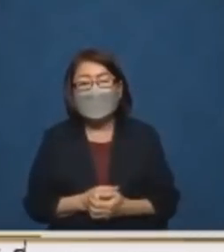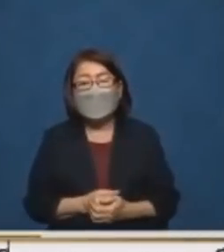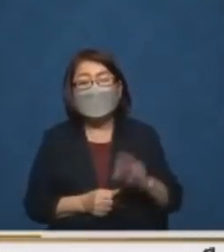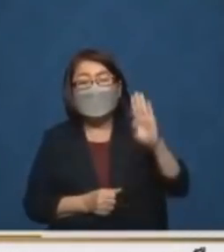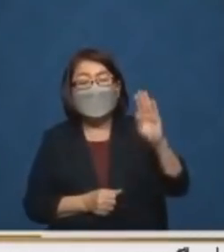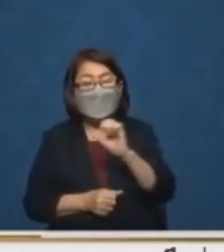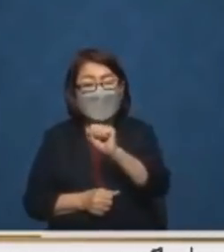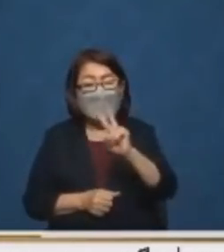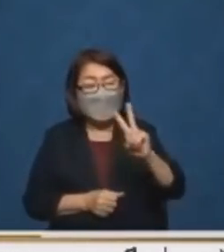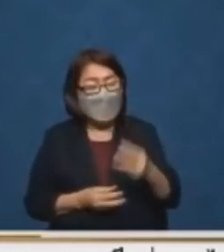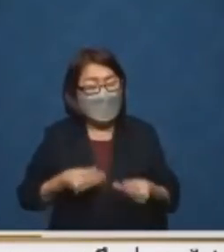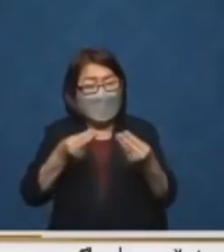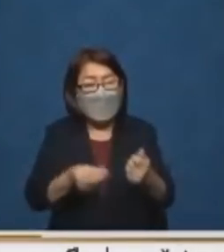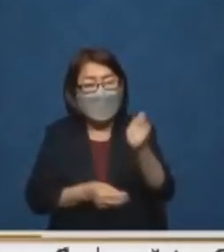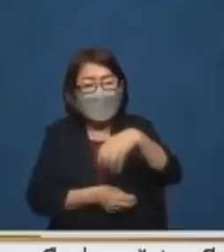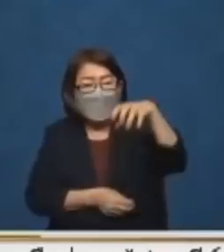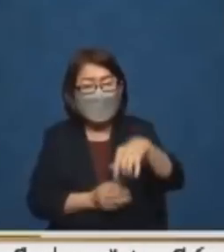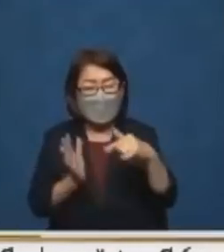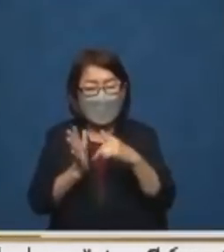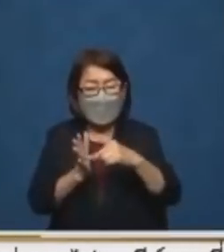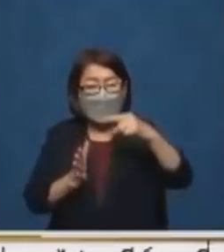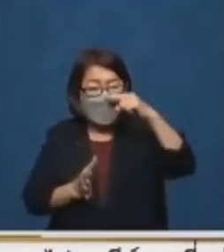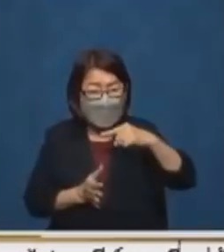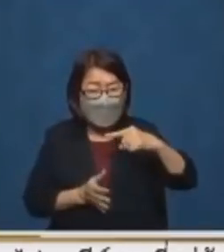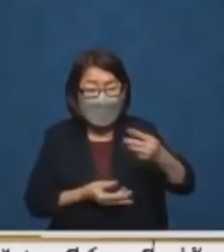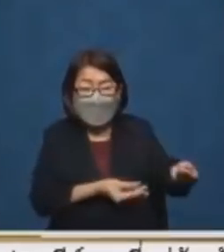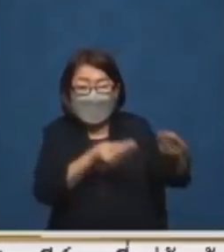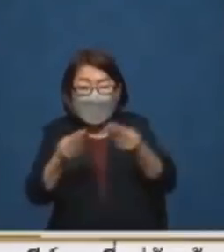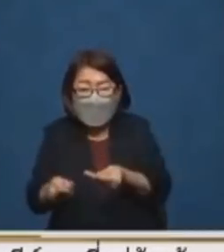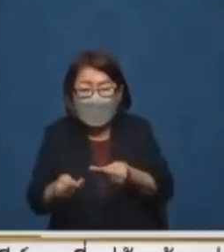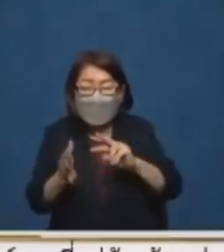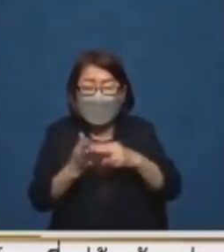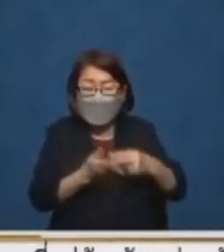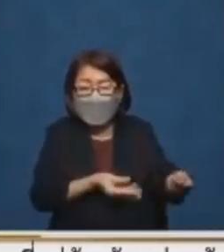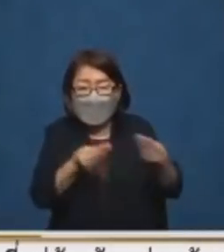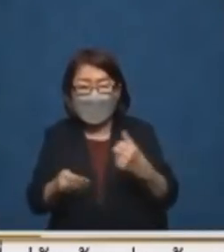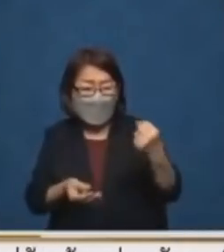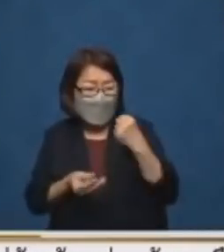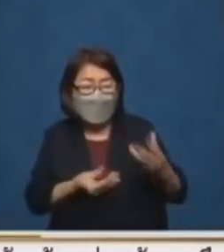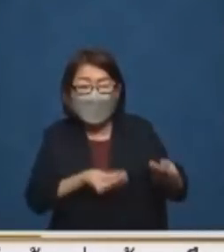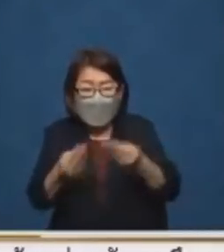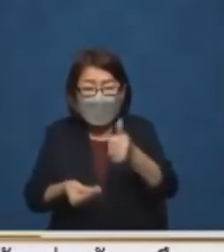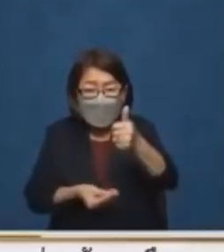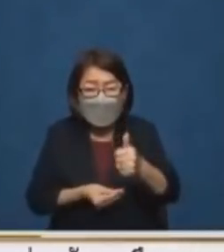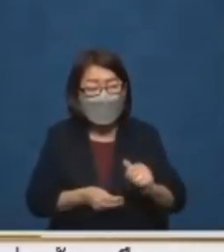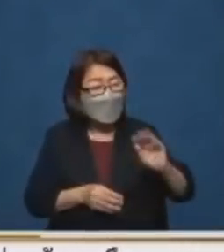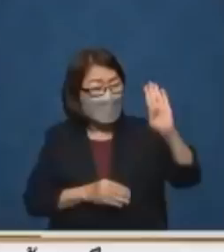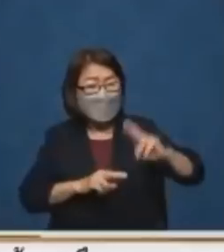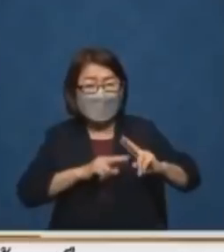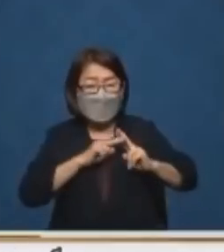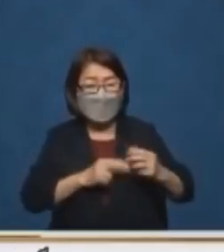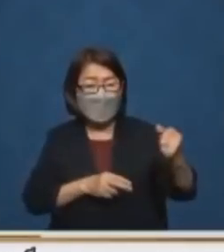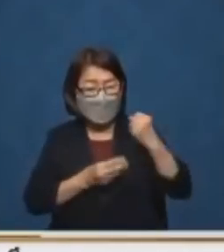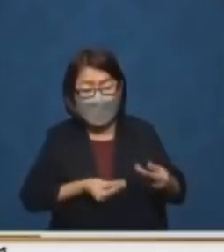ใหโอการเป็สัจกรรมผมวามอบหมายได้หครับ บริษัทเอกชนนี่มอบหมายให้ลสนี่ผมวทำไม่ได้นะครับ